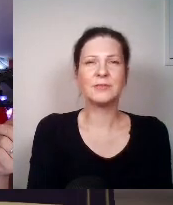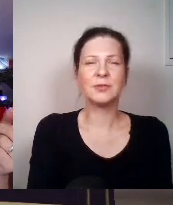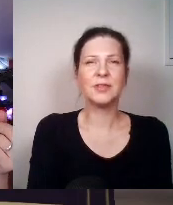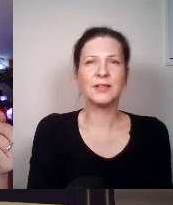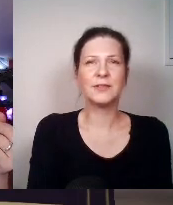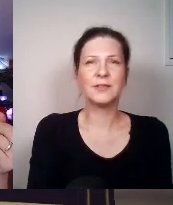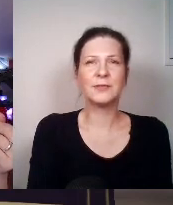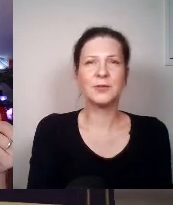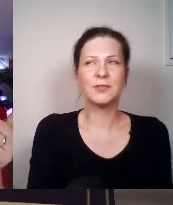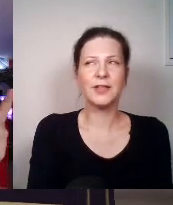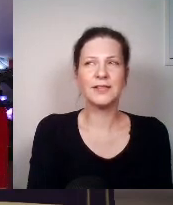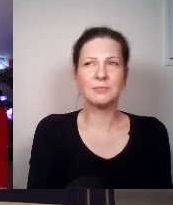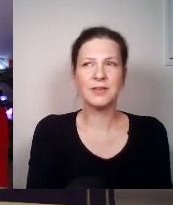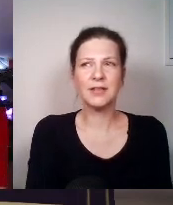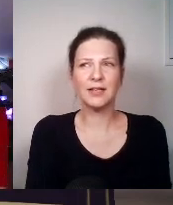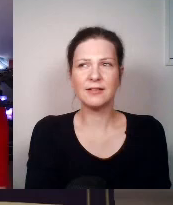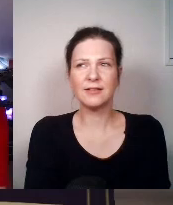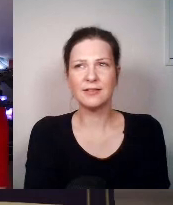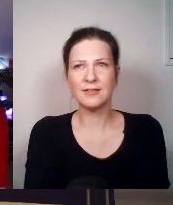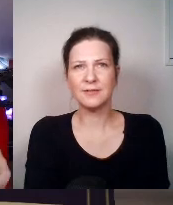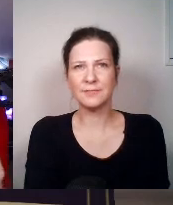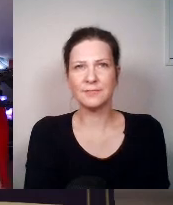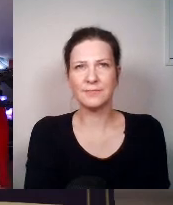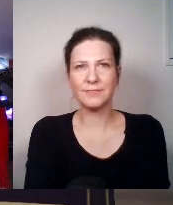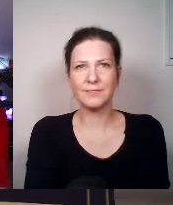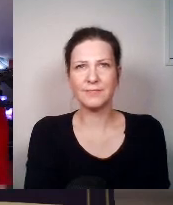Naja, ich würde es vielleicht ein bisschen anders